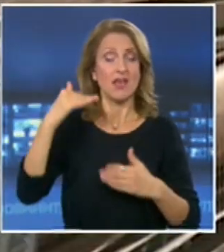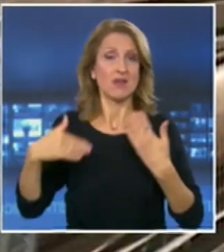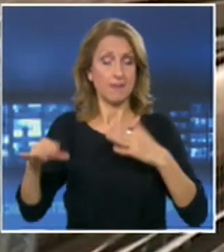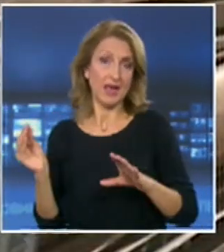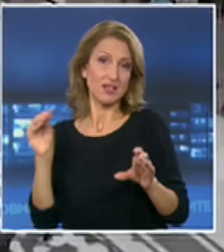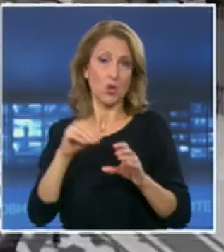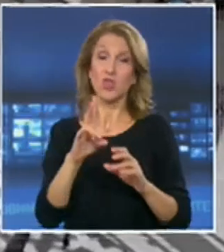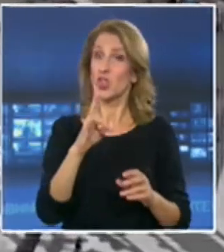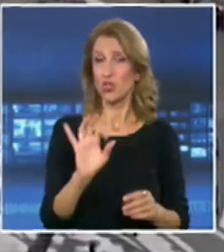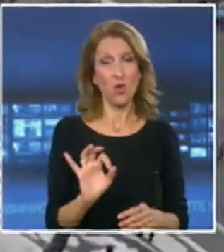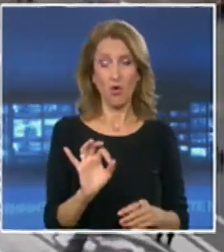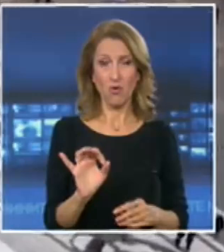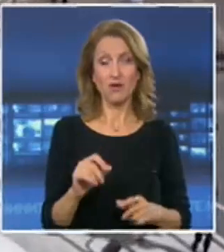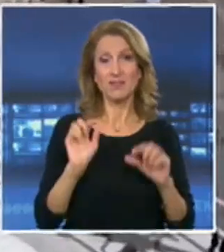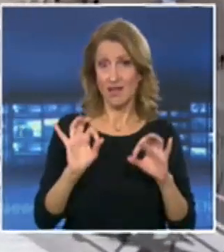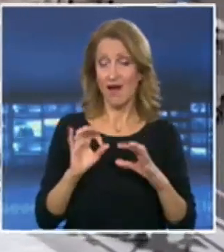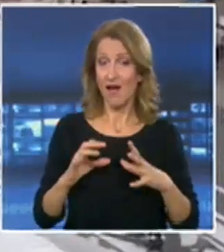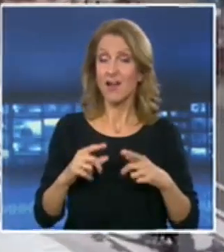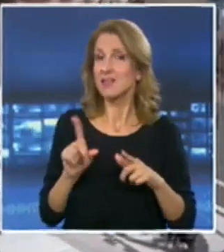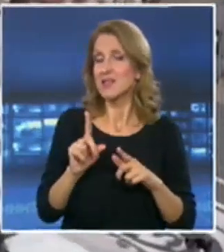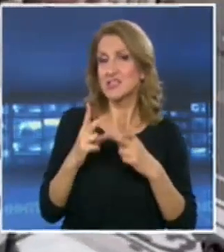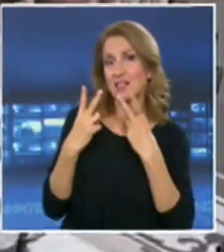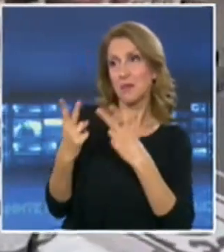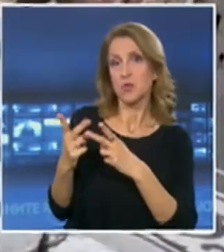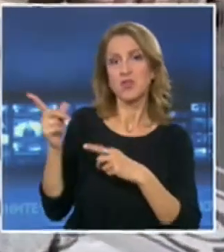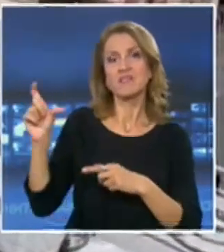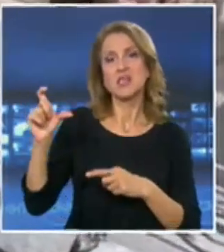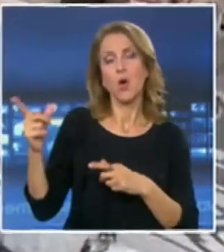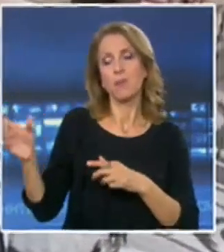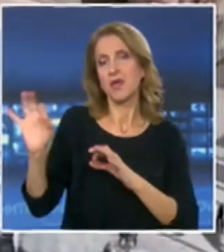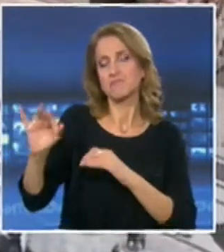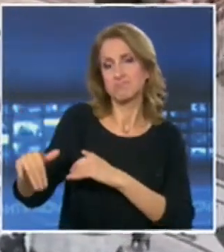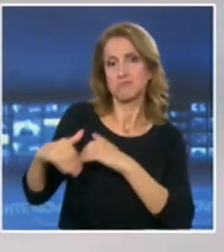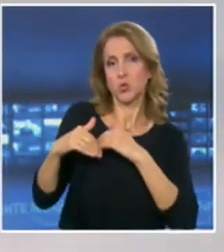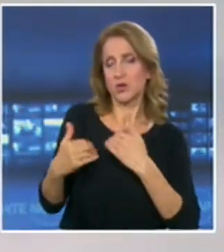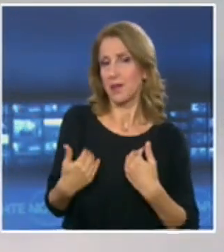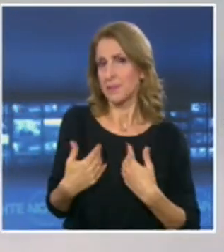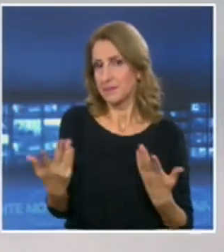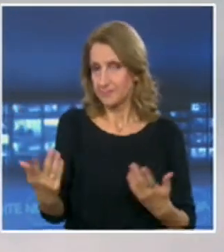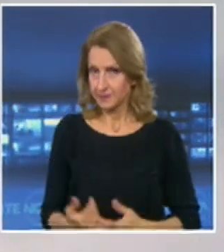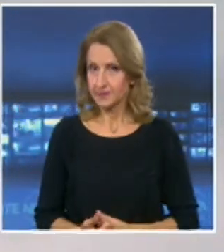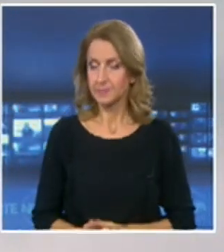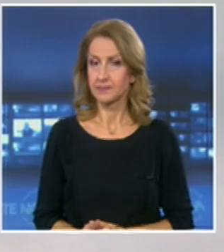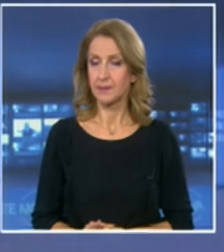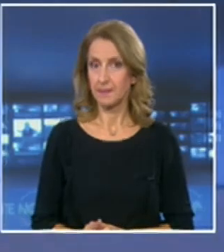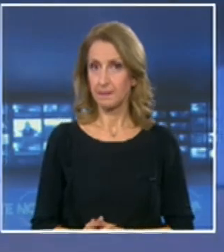но, цитирам, подобна ангажираност не се наблюдава от страна на Скопие. За новините на Нова, Благойци Целков.